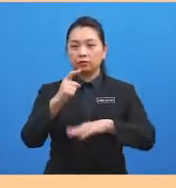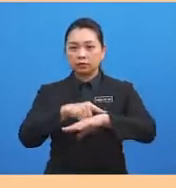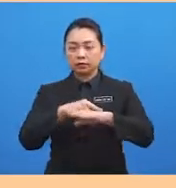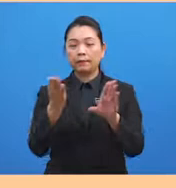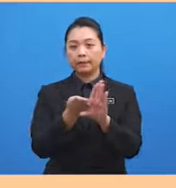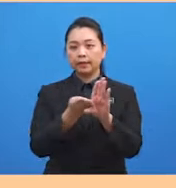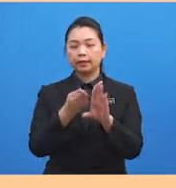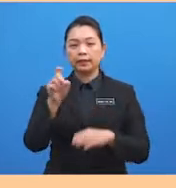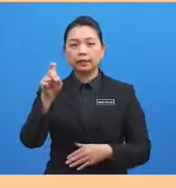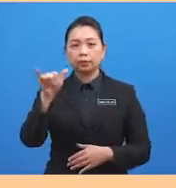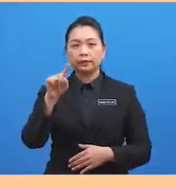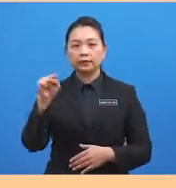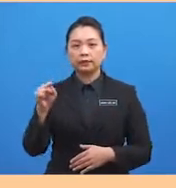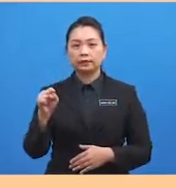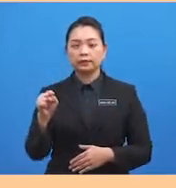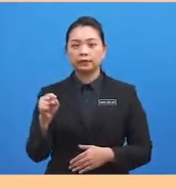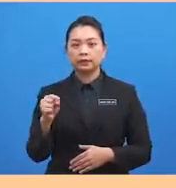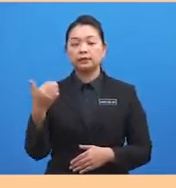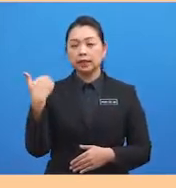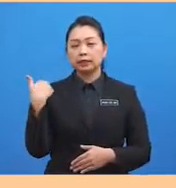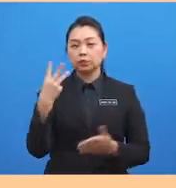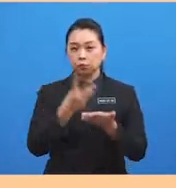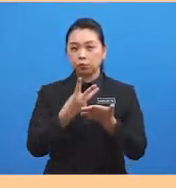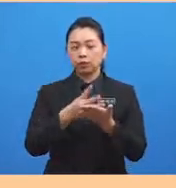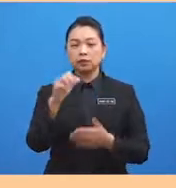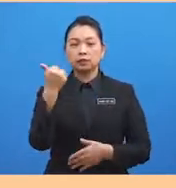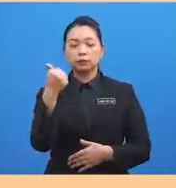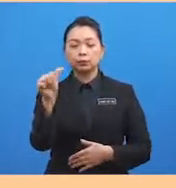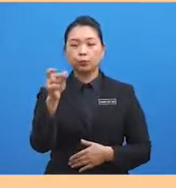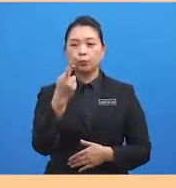XYZ. Baki akaun semasa Mira ialah